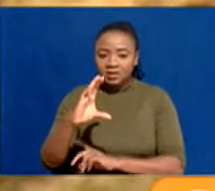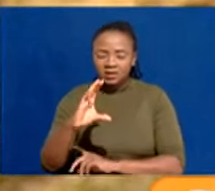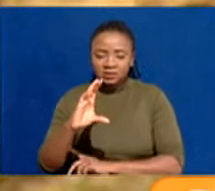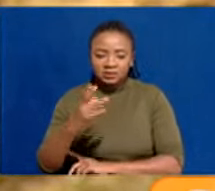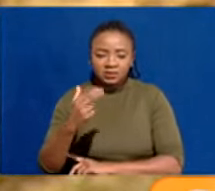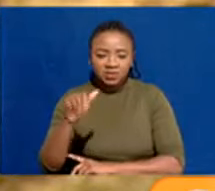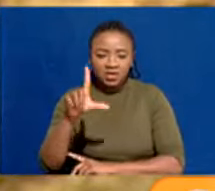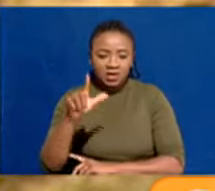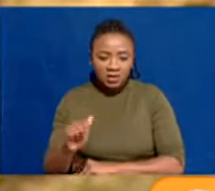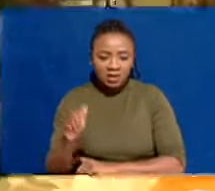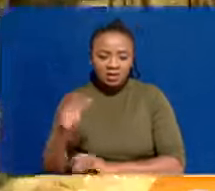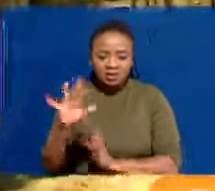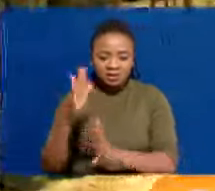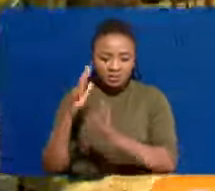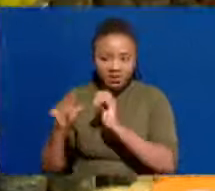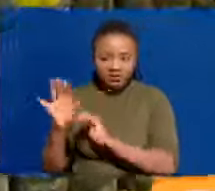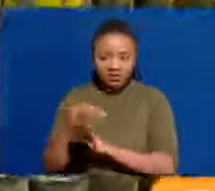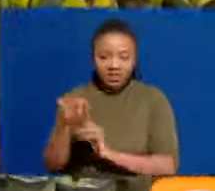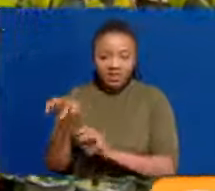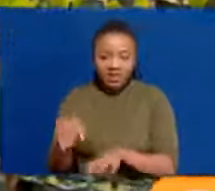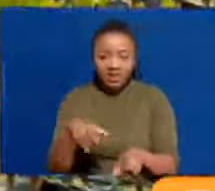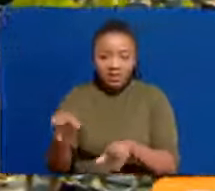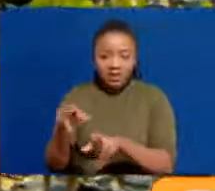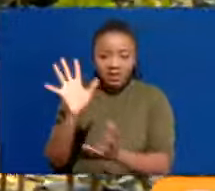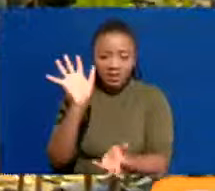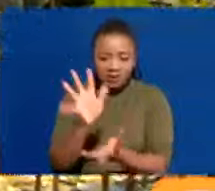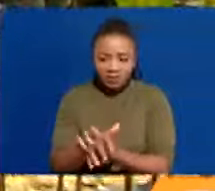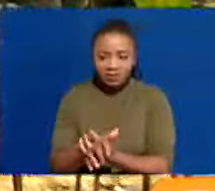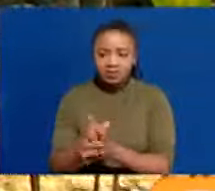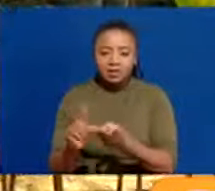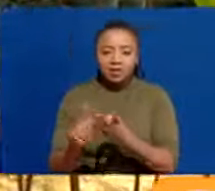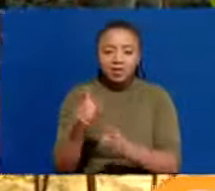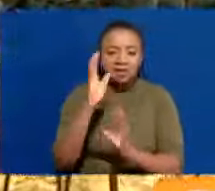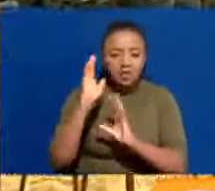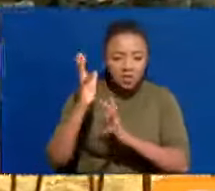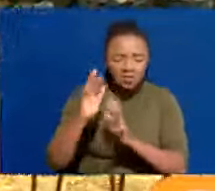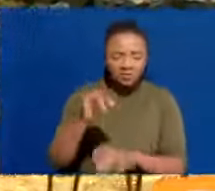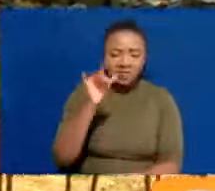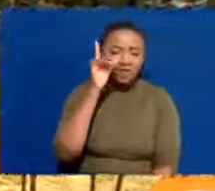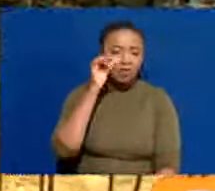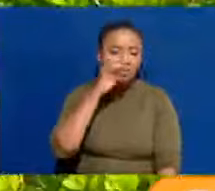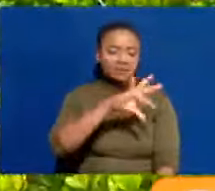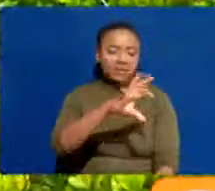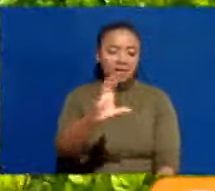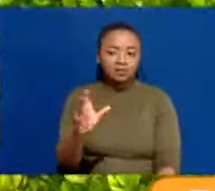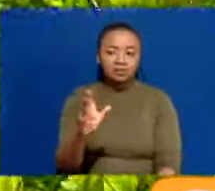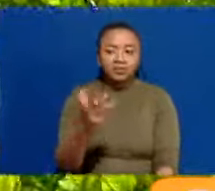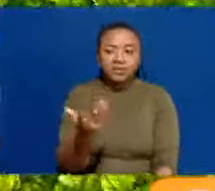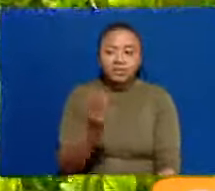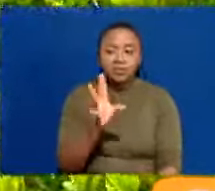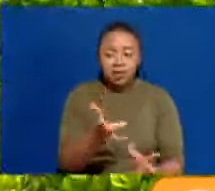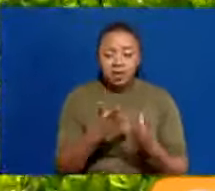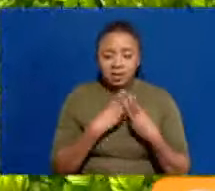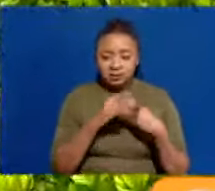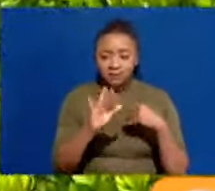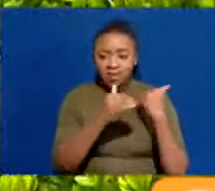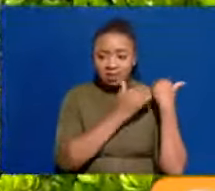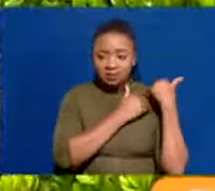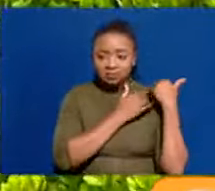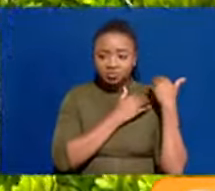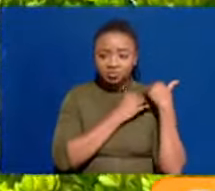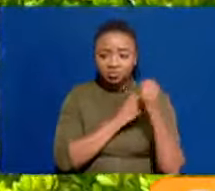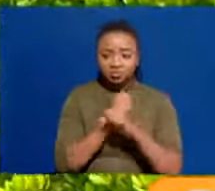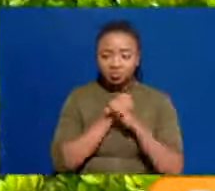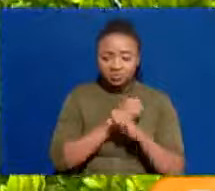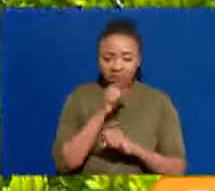in Tana River County, in Kilifi and parts of Mombasa County. Accepting their role in preserving this